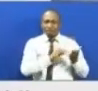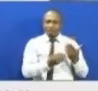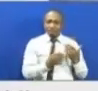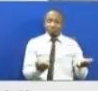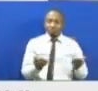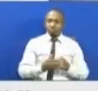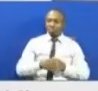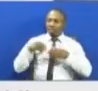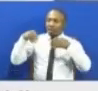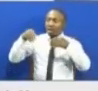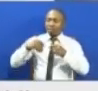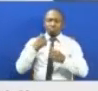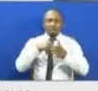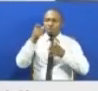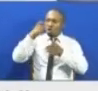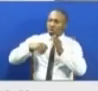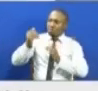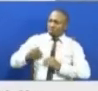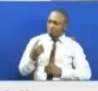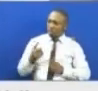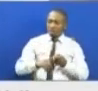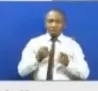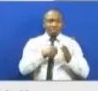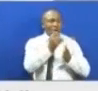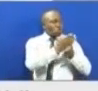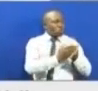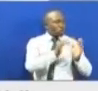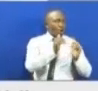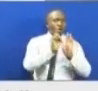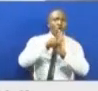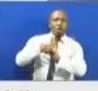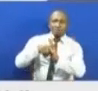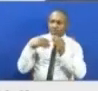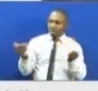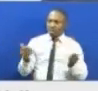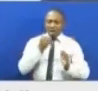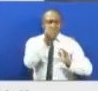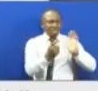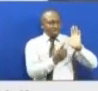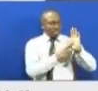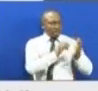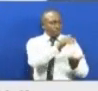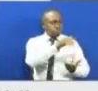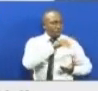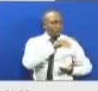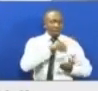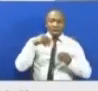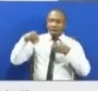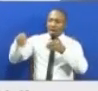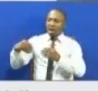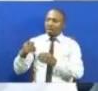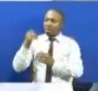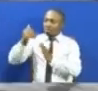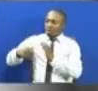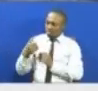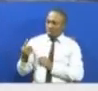mwezi mmoja? Lazima atadai kupe nusu au robo. Kwa hiyo akichukua miezi 6 pia dalali akichukua kodi ya mwezi mmoja na kuwa